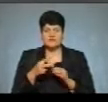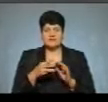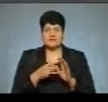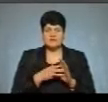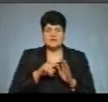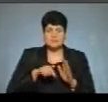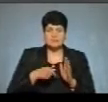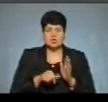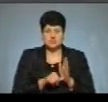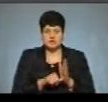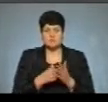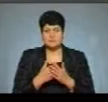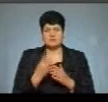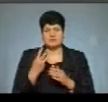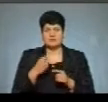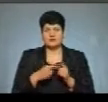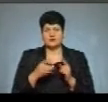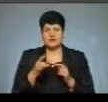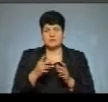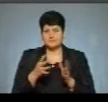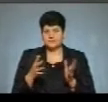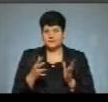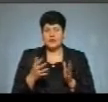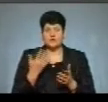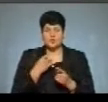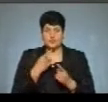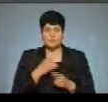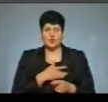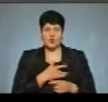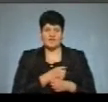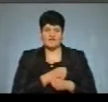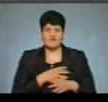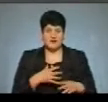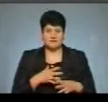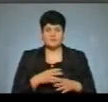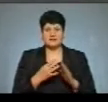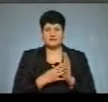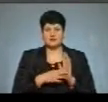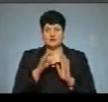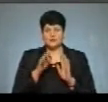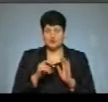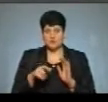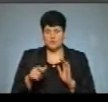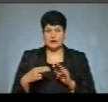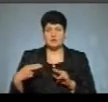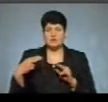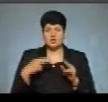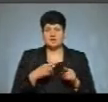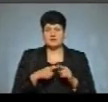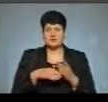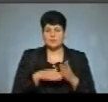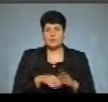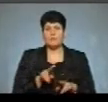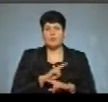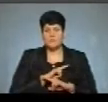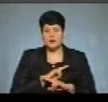28,6, тобто майже в 3,5 рази. А якщо ми говоримо про гострий інфаркт міокарда, то 90% людей, до яких приїжджає швидка, помирають